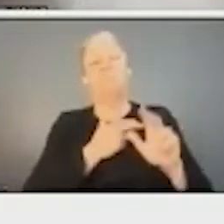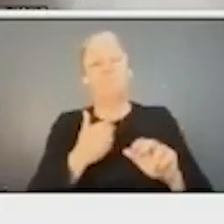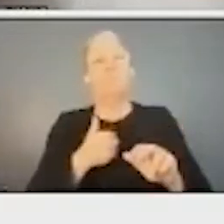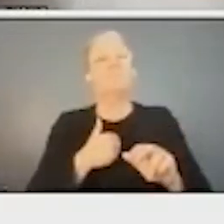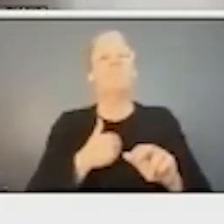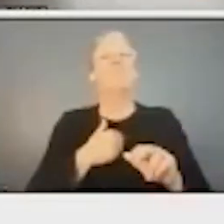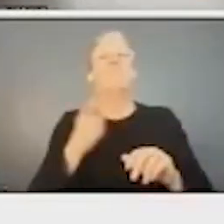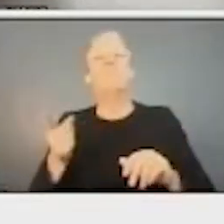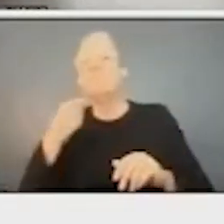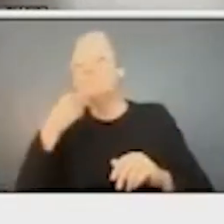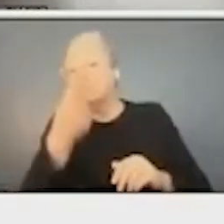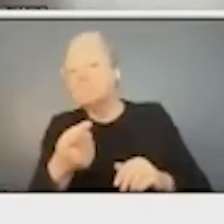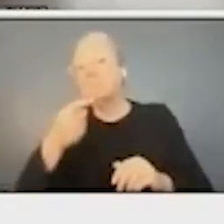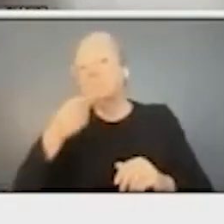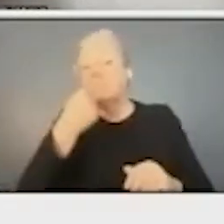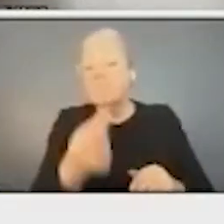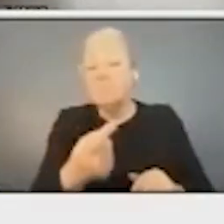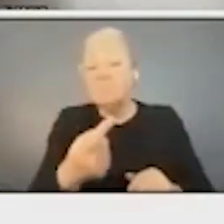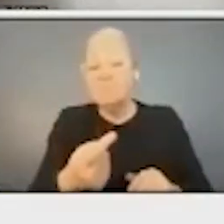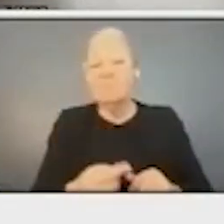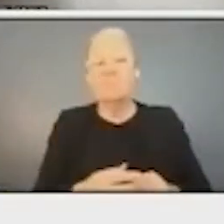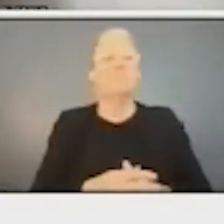بالنسبة أن كل شيء هو مرتبط